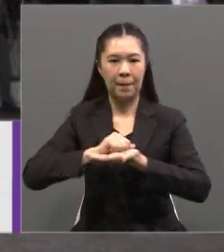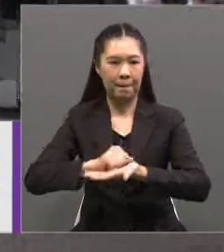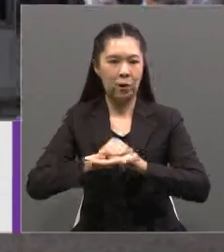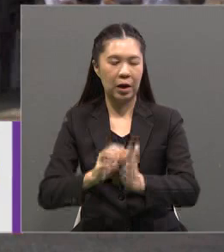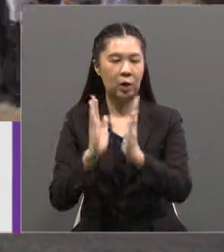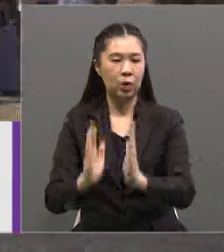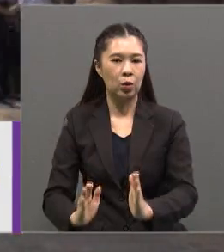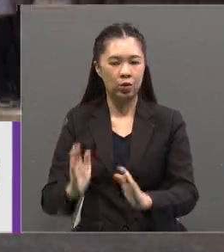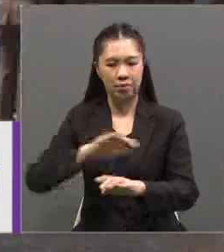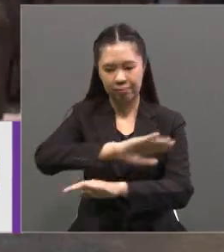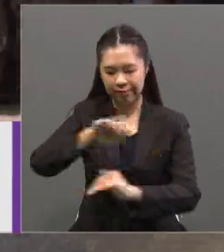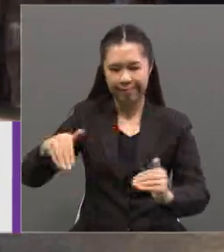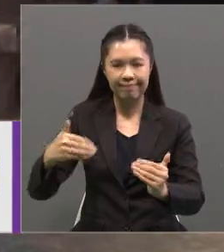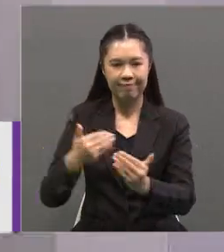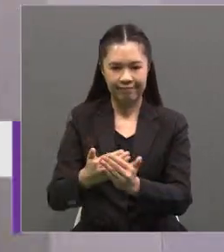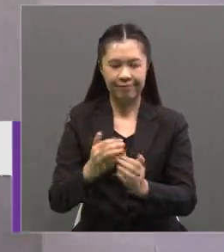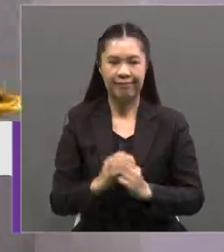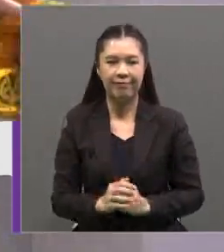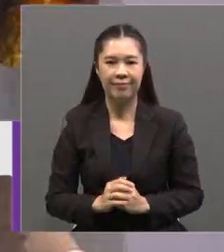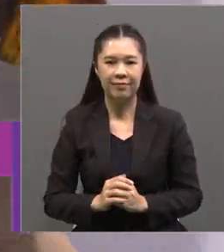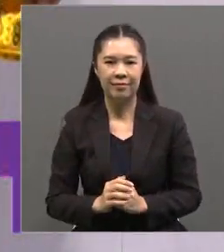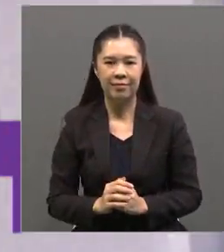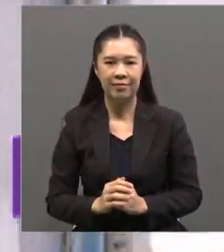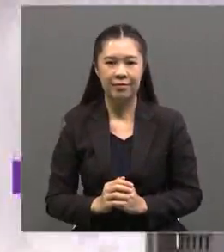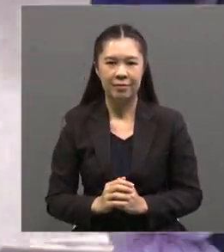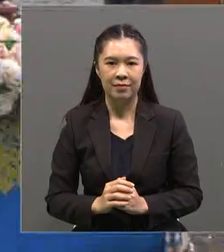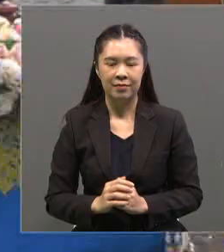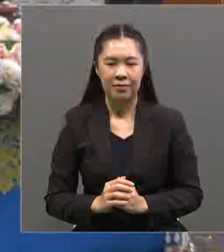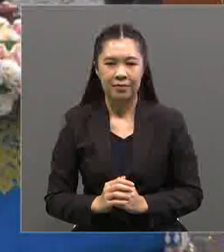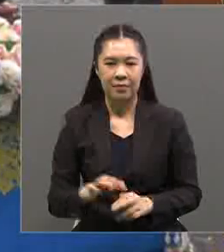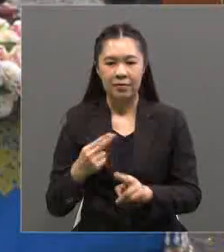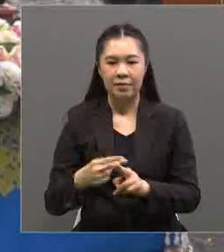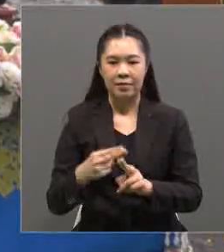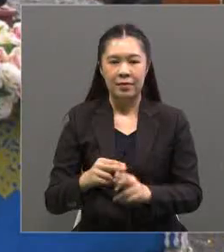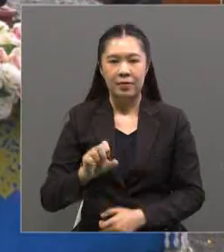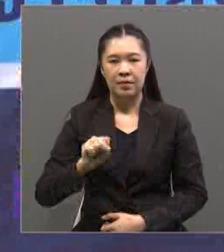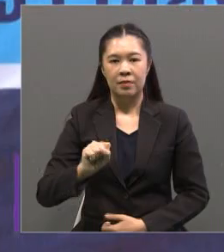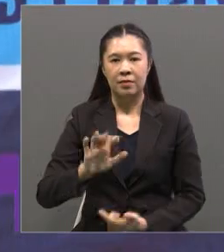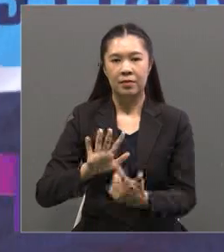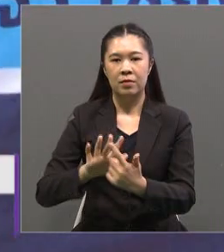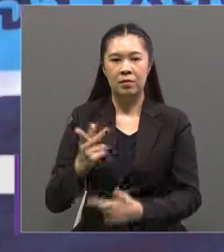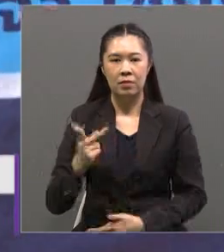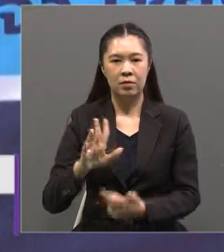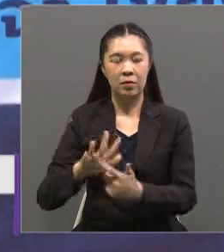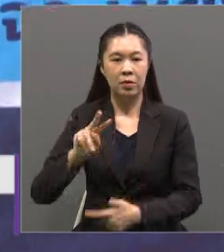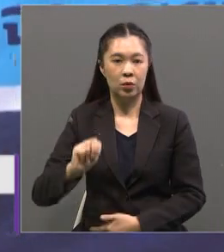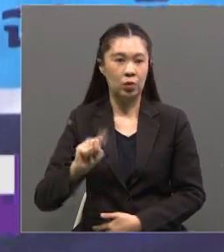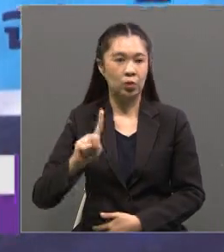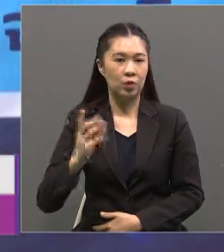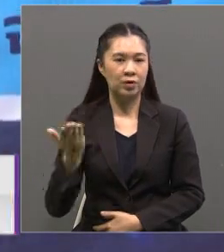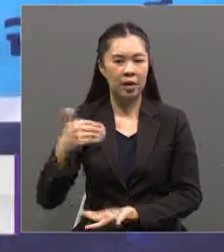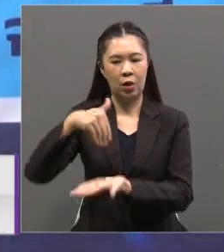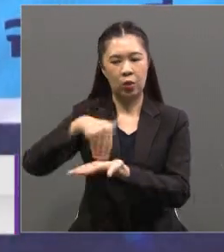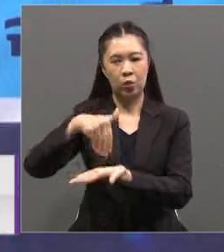ท่องเที่ยวแบบครบวงจรครับโดยพลตำรวจโทสุขุนพรหมายนผู้บัญชาการตำรวจท่องเที่ยวบอกว่า